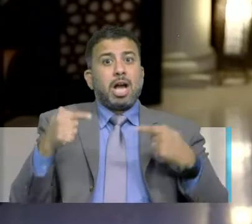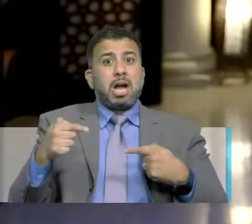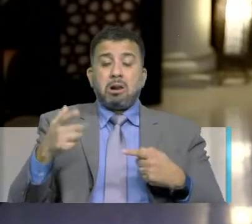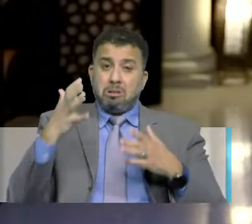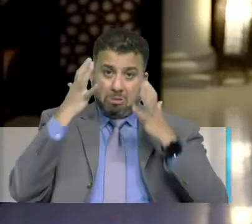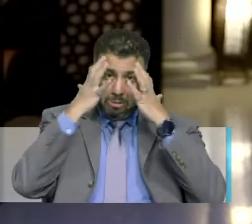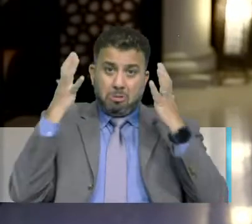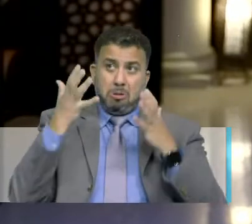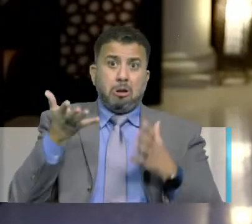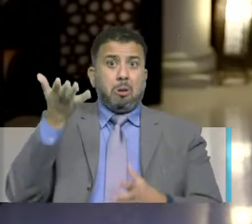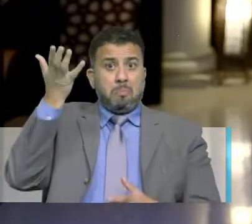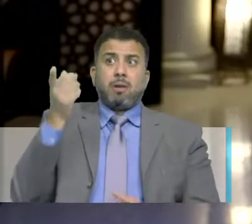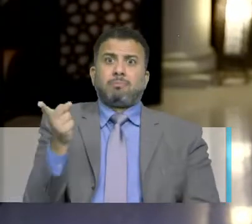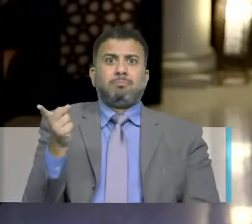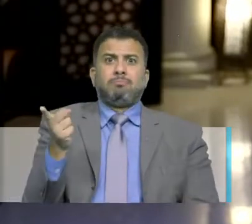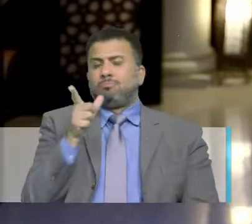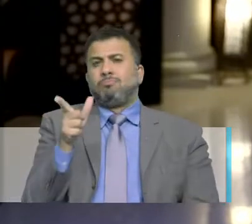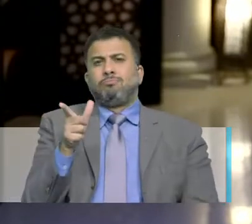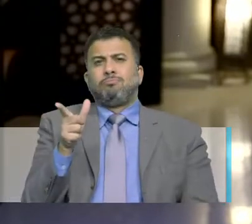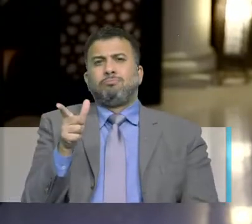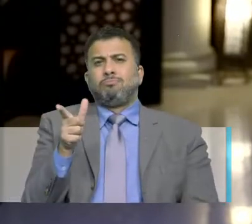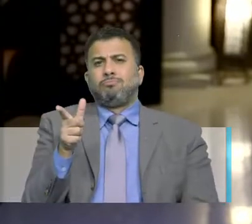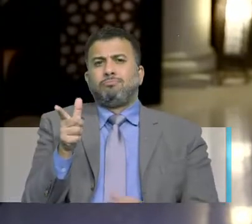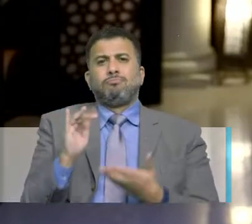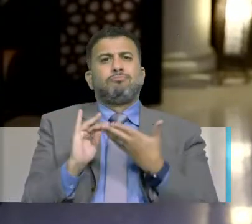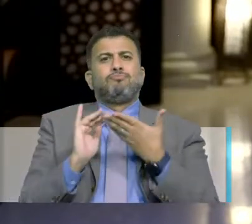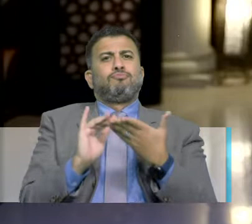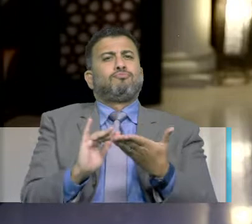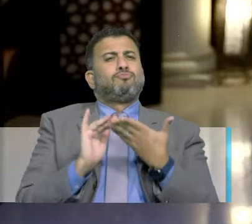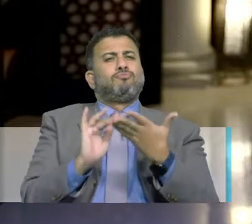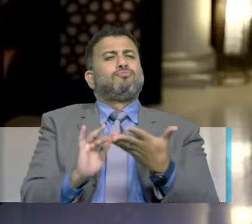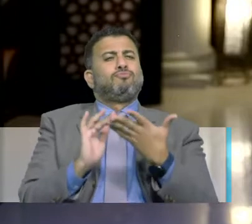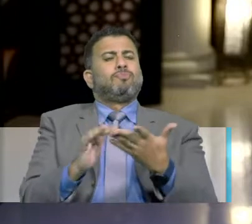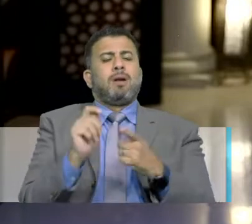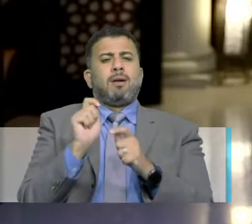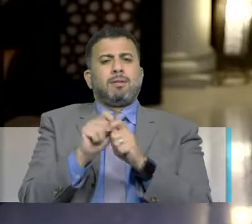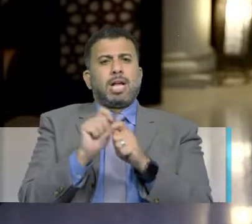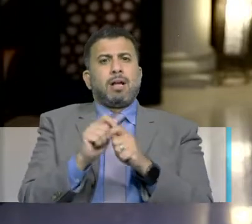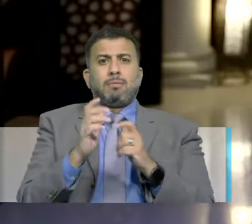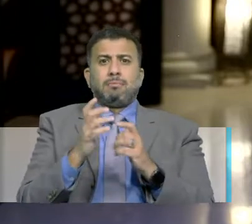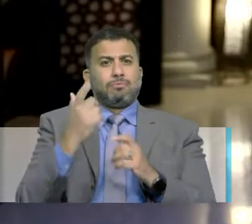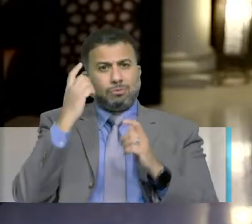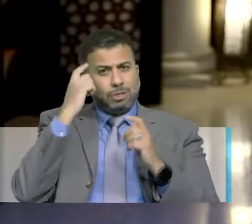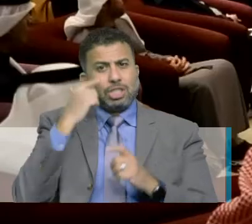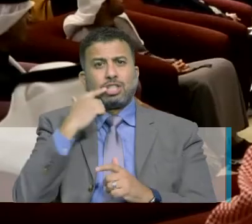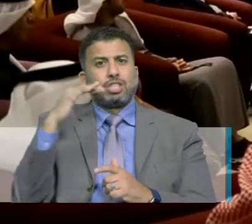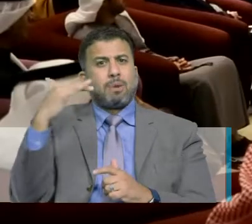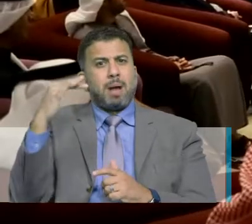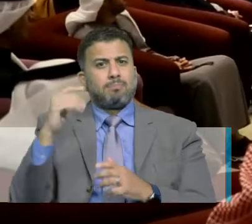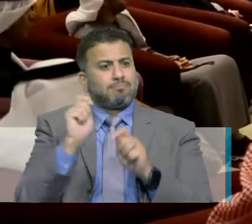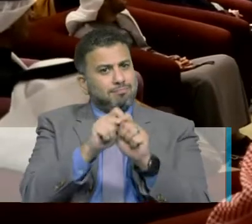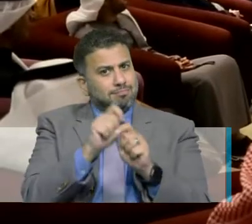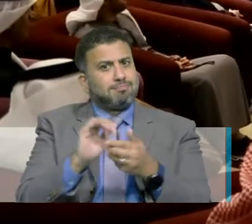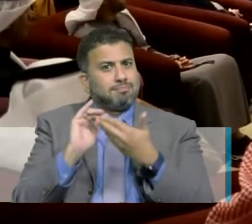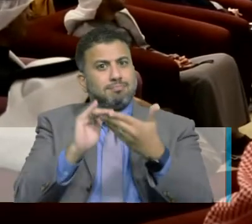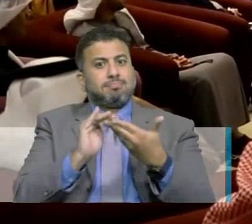كبيرة يستطيعون خلالها تقديم عدة نصائح للشبان وصقل مواهبهم.